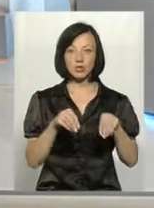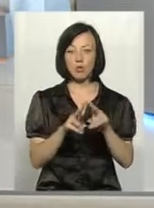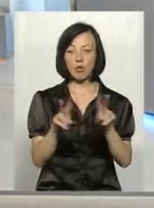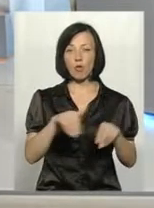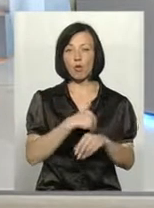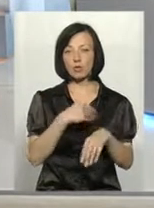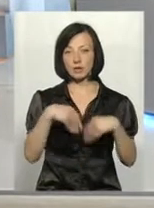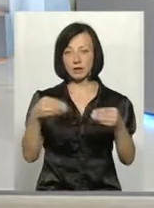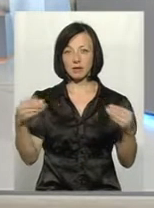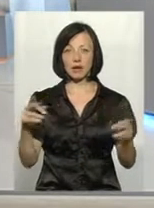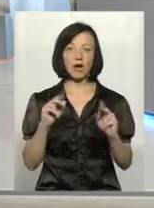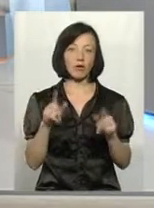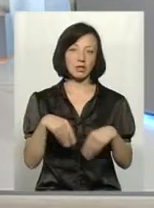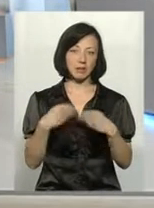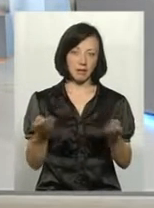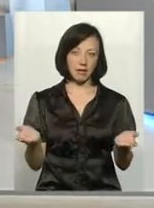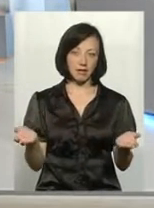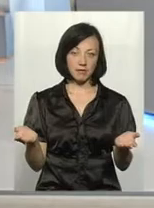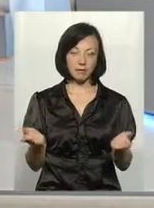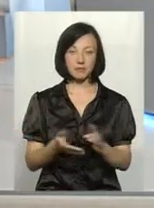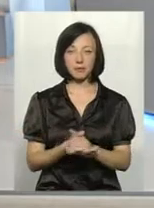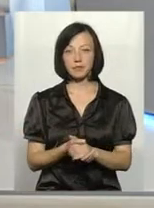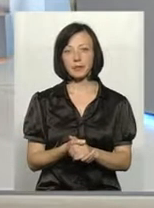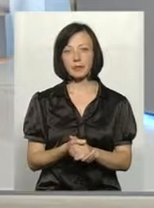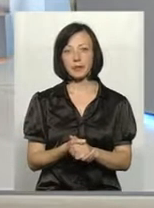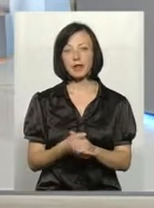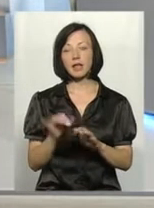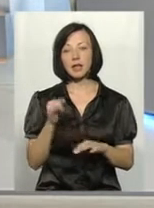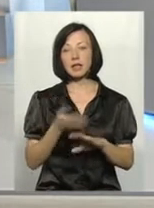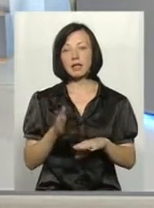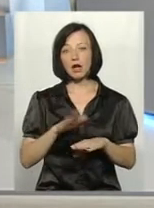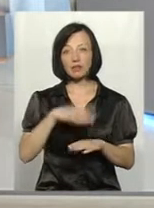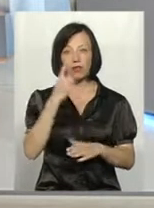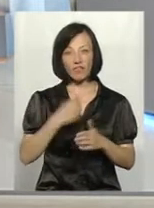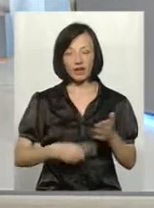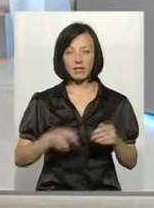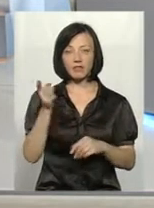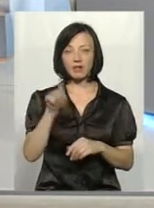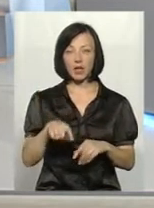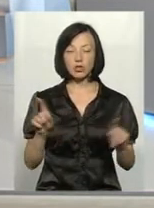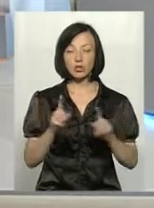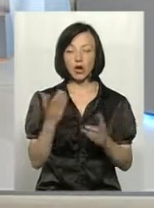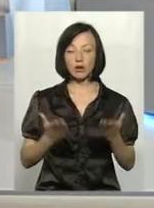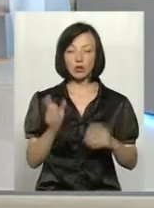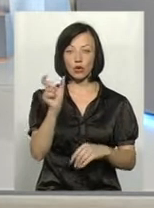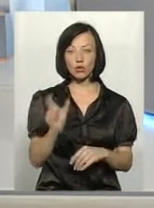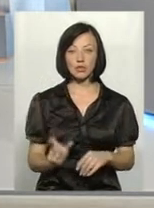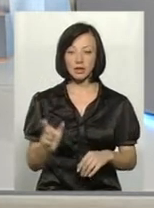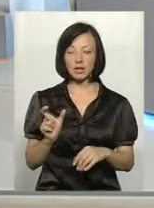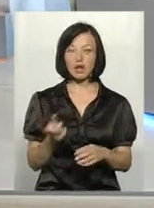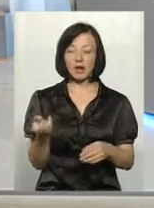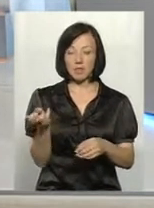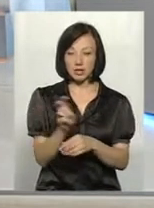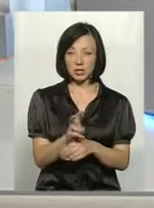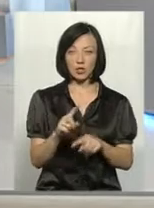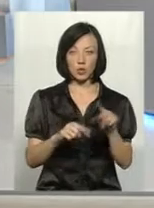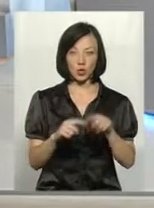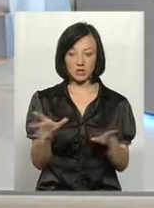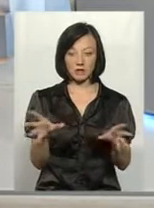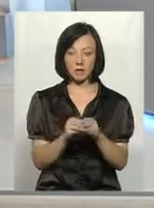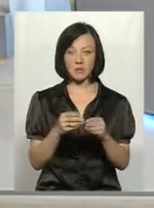хочуть, тому нарізали, як хотіли, так і дали. І тяжко вірити в те, що якщо людина разом прийшла з родичами своїми